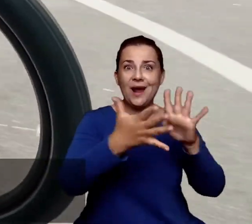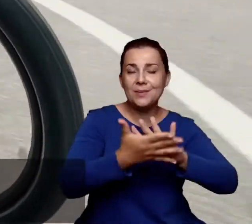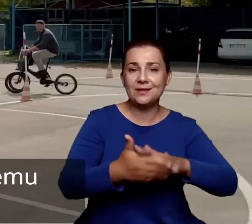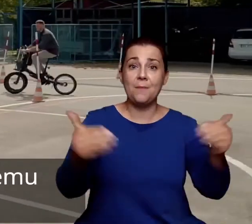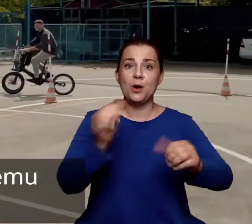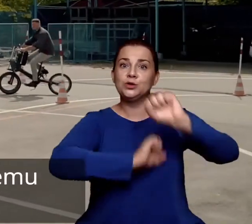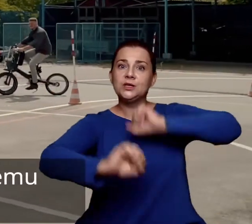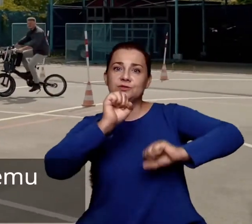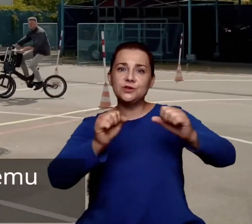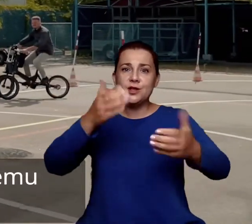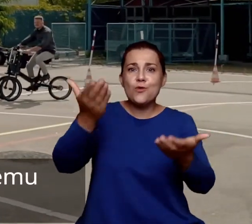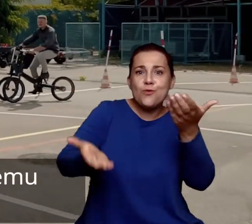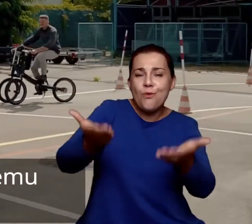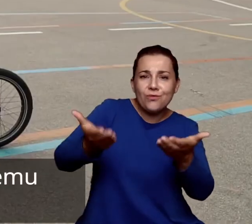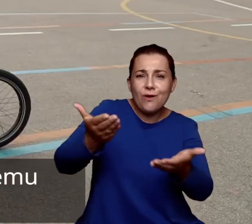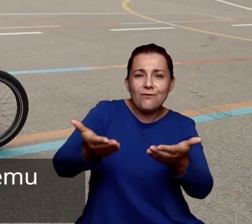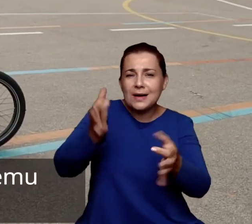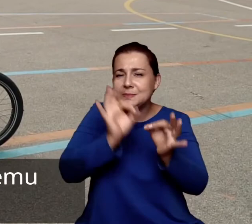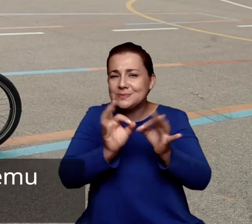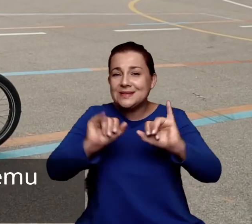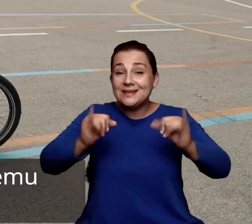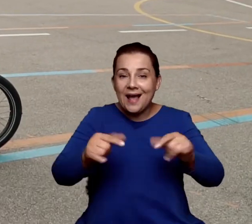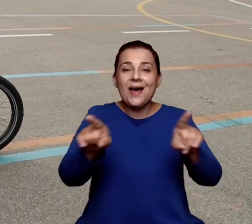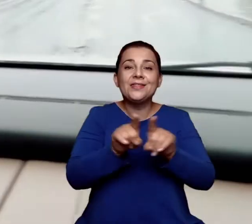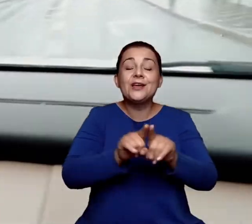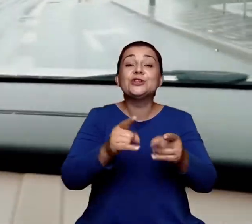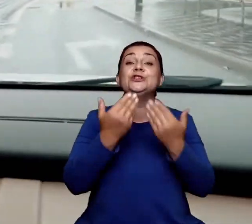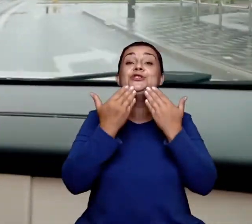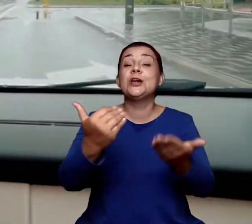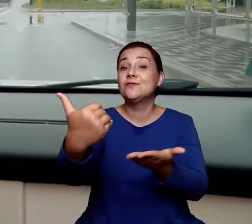równowagi, a dzięki wspomaganiu elektrycznemu również wzmacniać nogi.